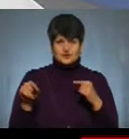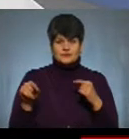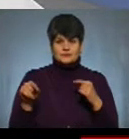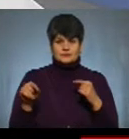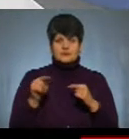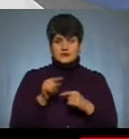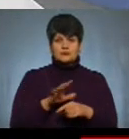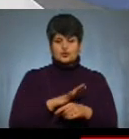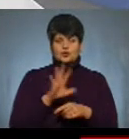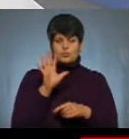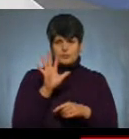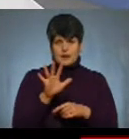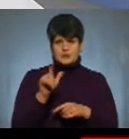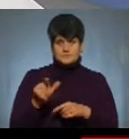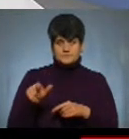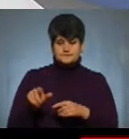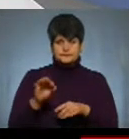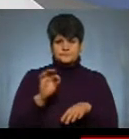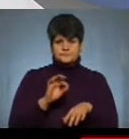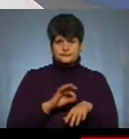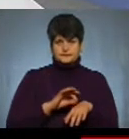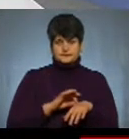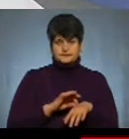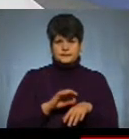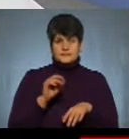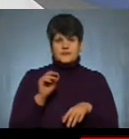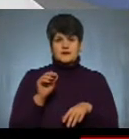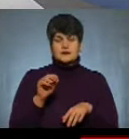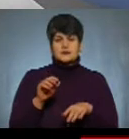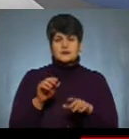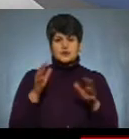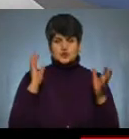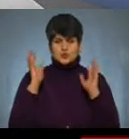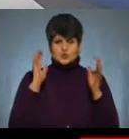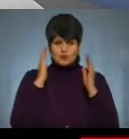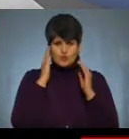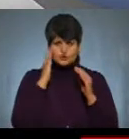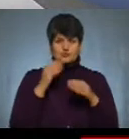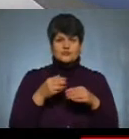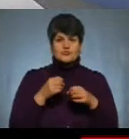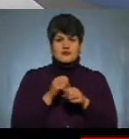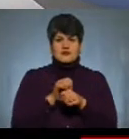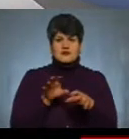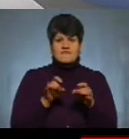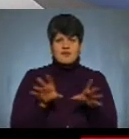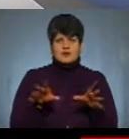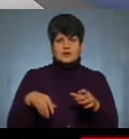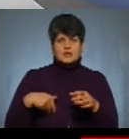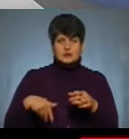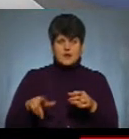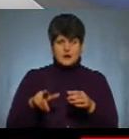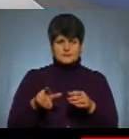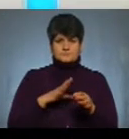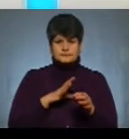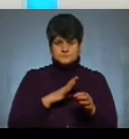потерпілі, там було 5 потерпілих, ЗЧМТ, струс мозгу, рвана рана